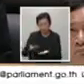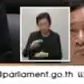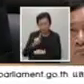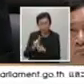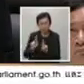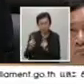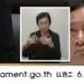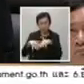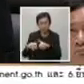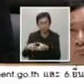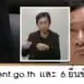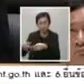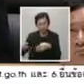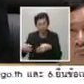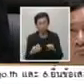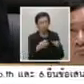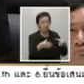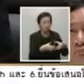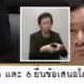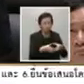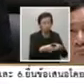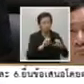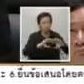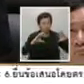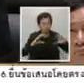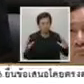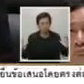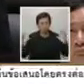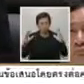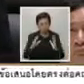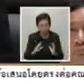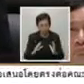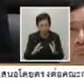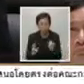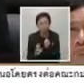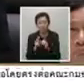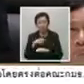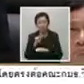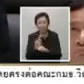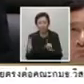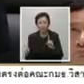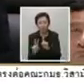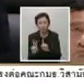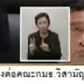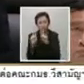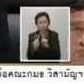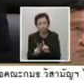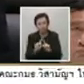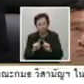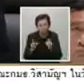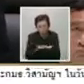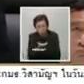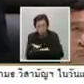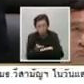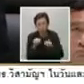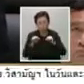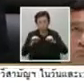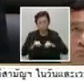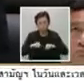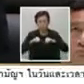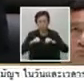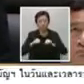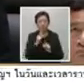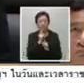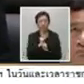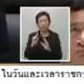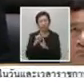าลและประธานวิปฝ่ายค้านนะครับรวมถึงท่านรองประธานทั้งสองท่านเนี่ยมาหารือกันก็มีมติร่วมกันครับตาม